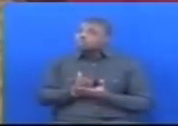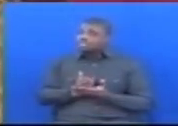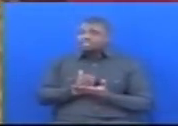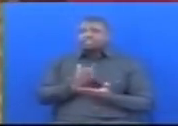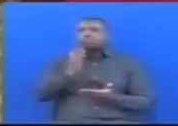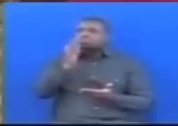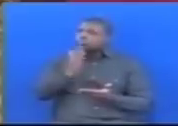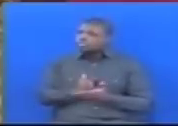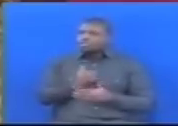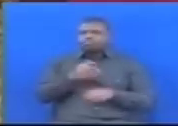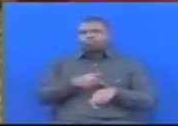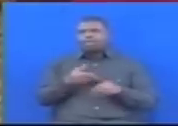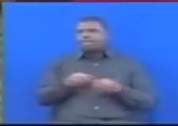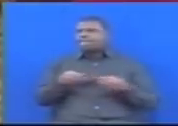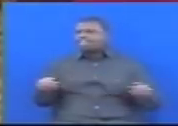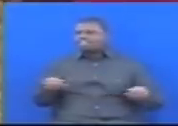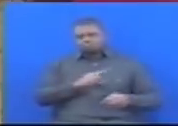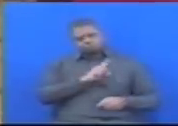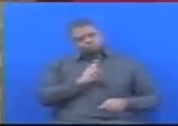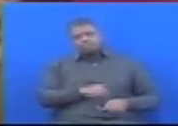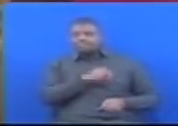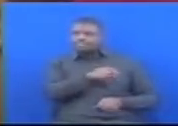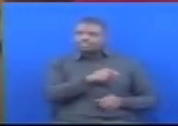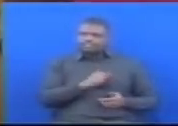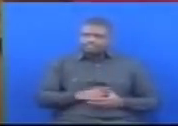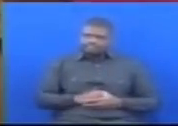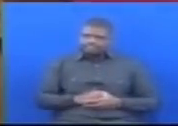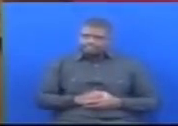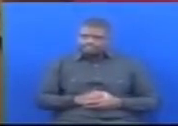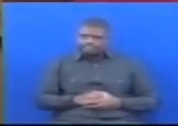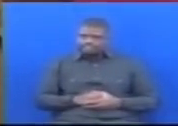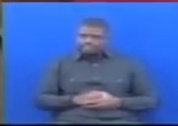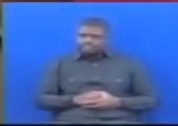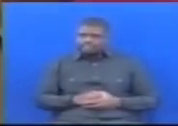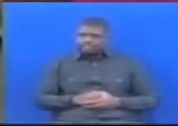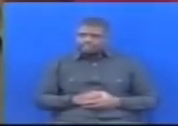mrefu. Mheshimiwa Spika, kwa kuwa